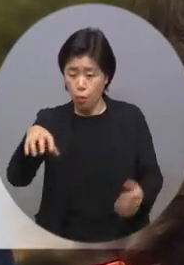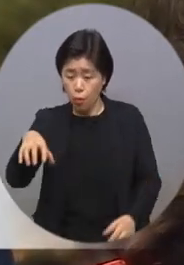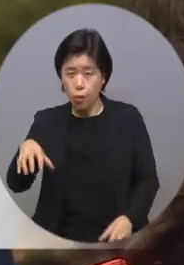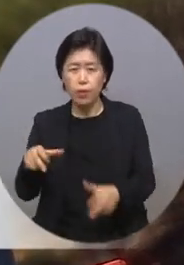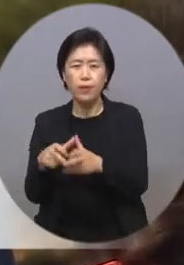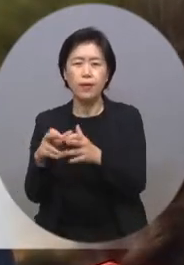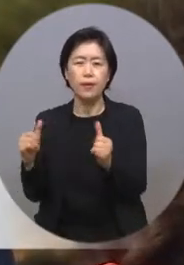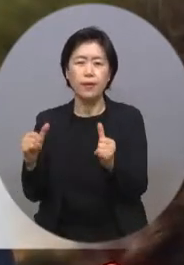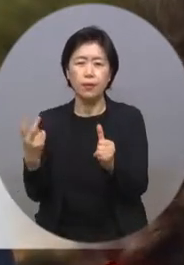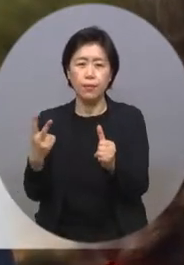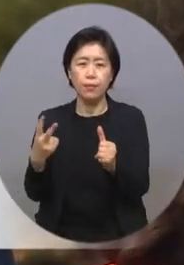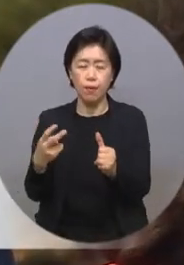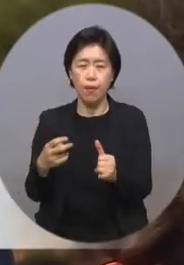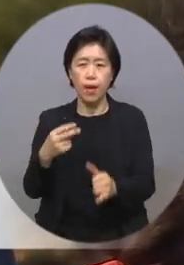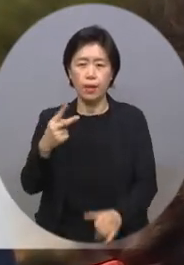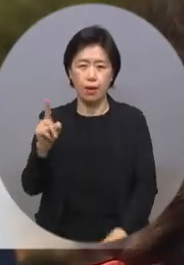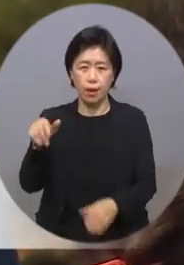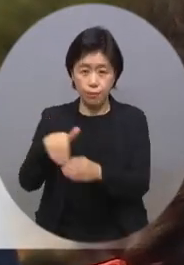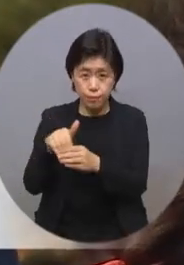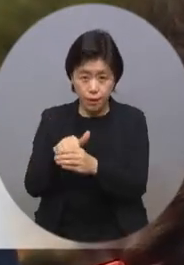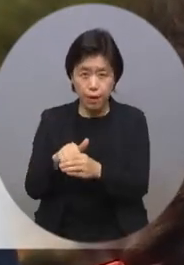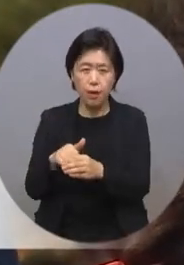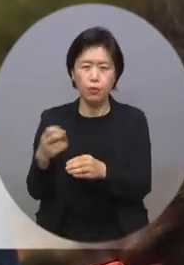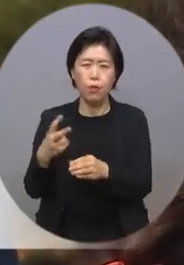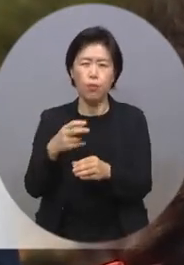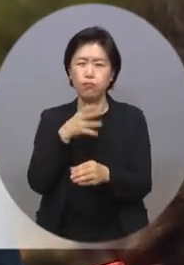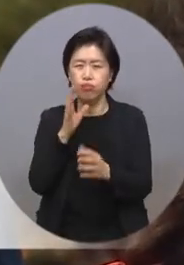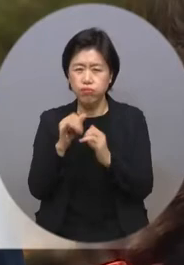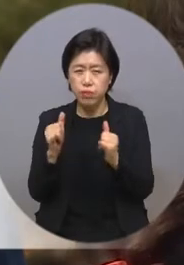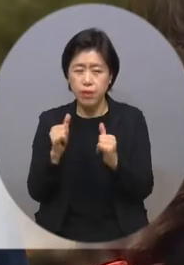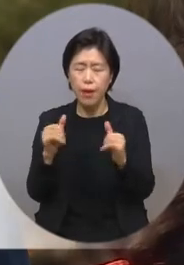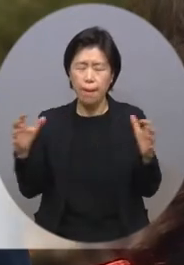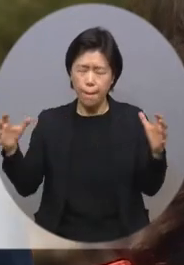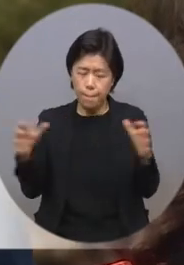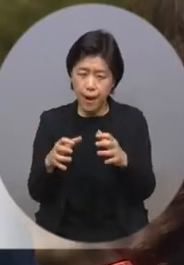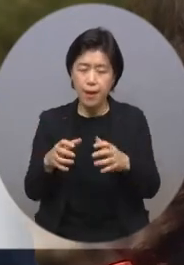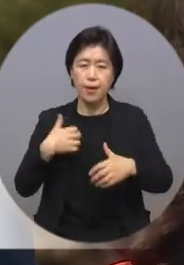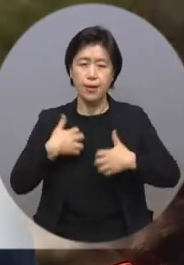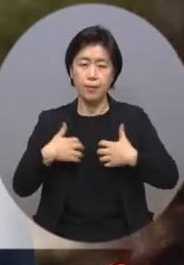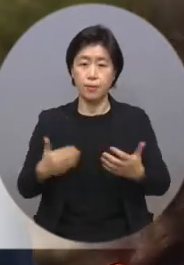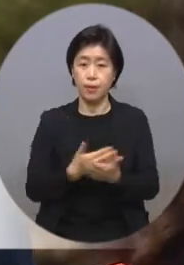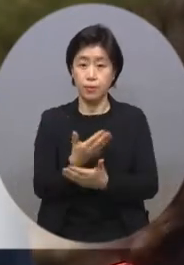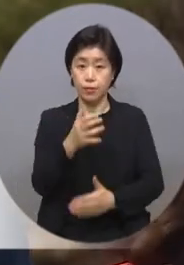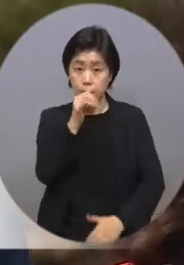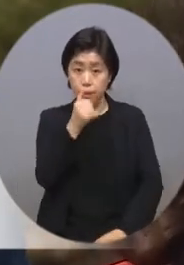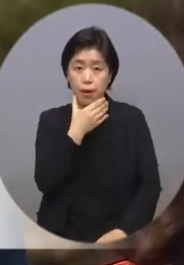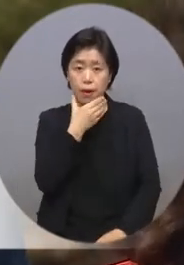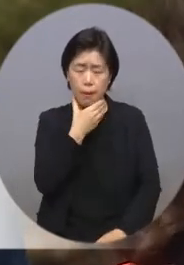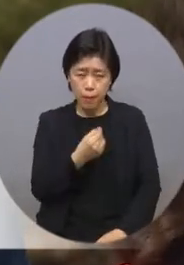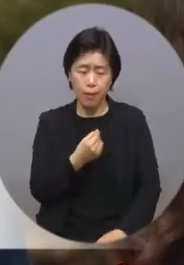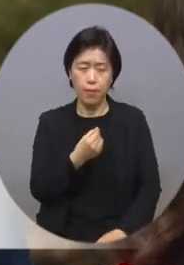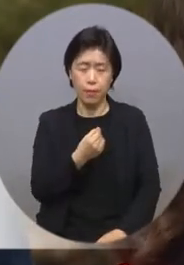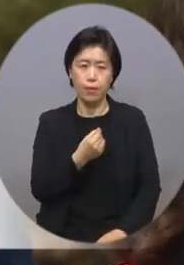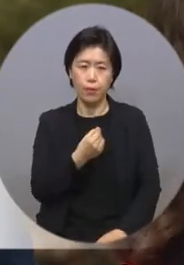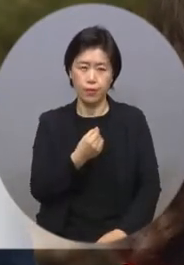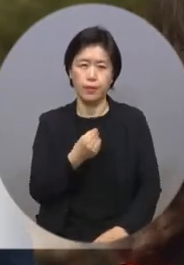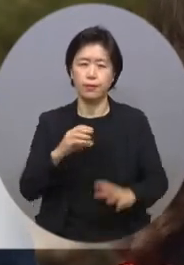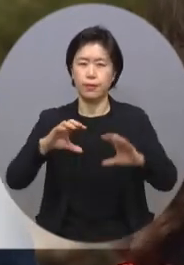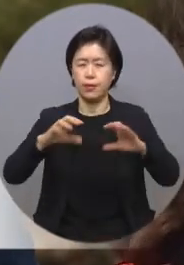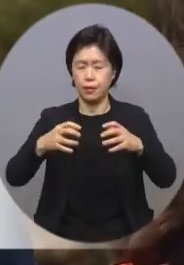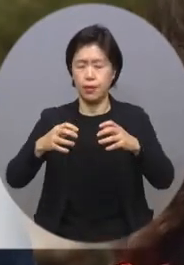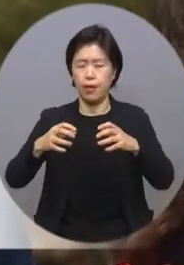임 바보나 모든 문법이 합쳐서 기쁨 을 같이 받을 수 있는 행복한 복지 시설을 만들어 가는데